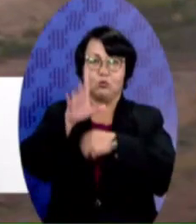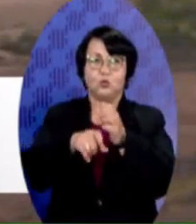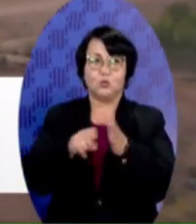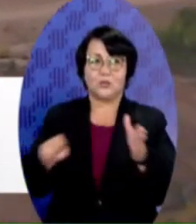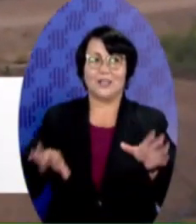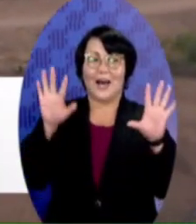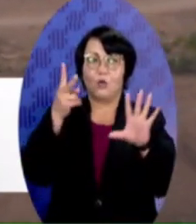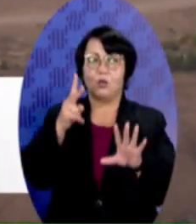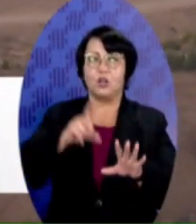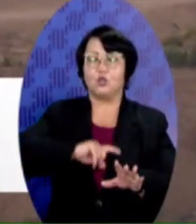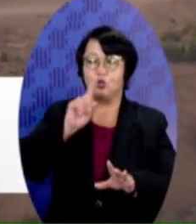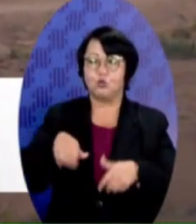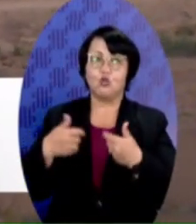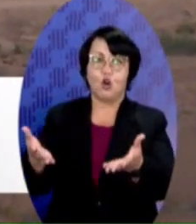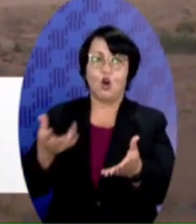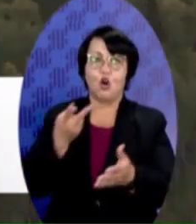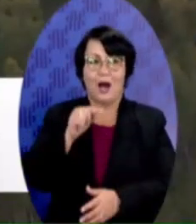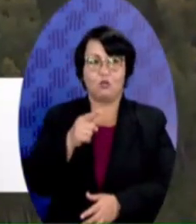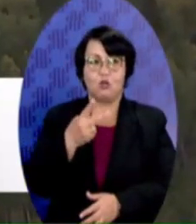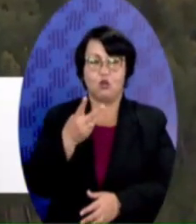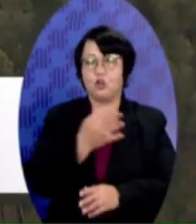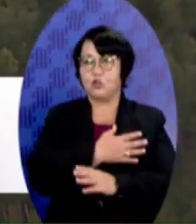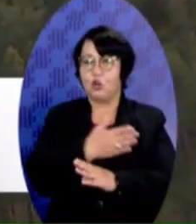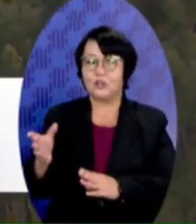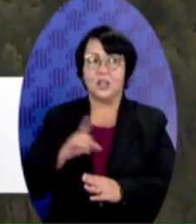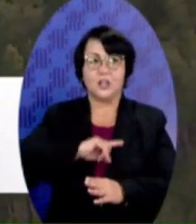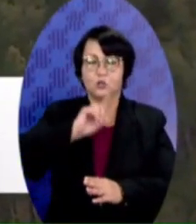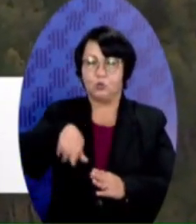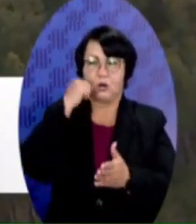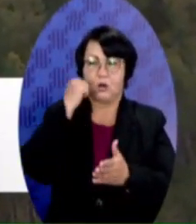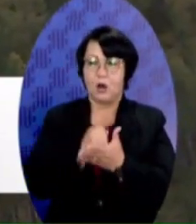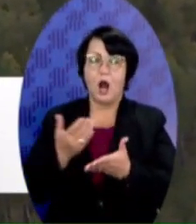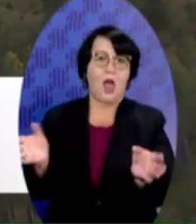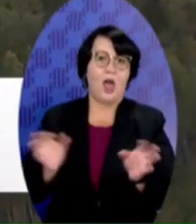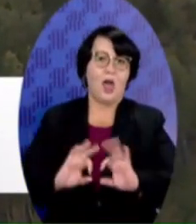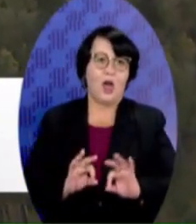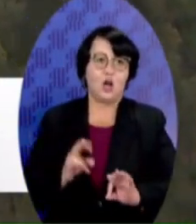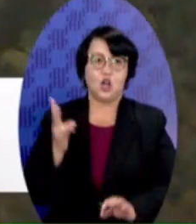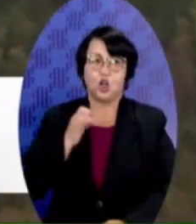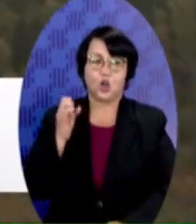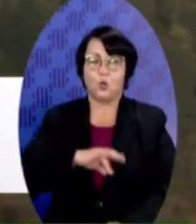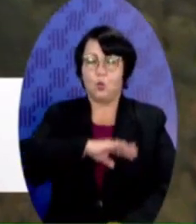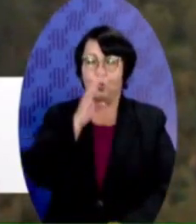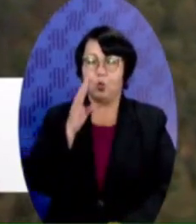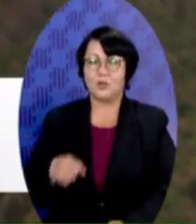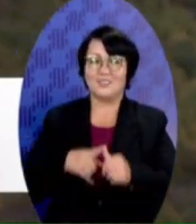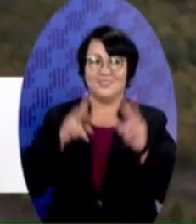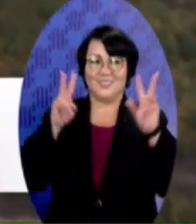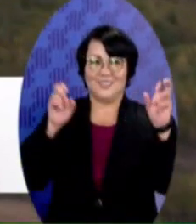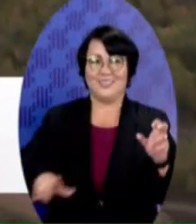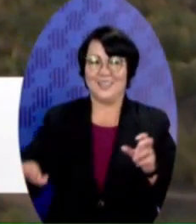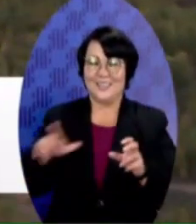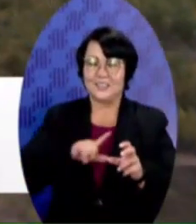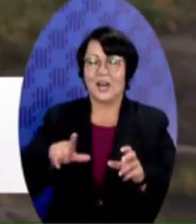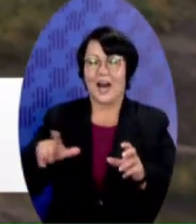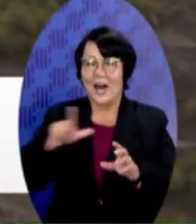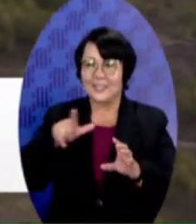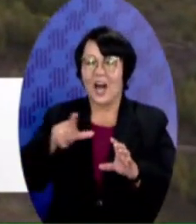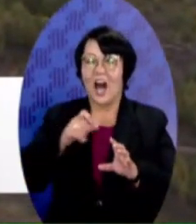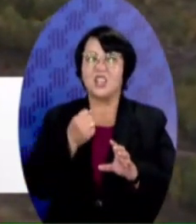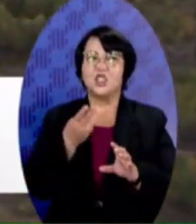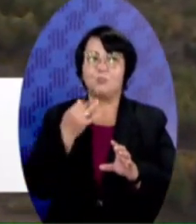Харин 2010 оноос хойш нэмж ашигт малтмалын тусгай зөвшөөрлийг олгоогүй байна. За ноён уул орчимд ашигт малтмалын тусгай зөвшөөрөл авсан аж ахуй нэгжүүдийн үйл ажиллагаанд